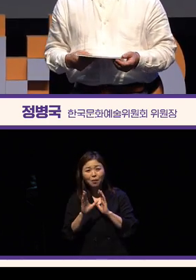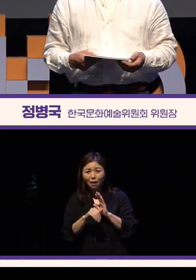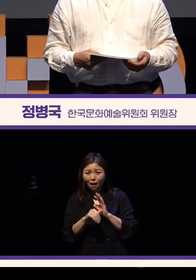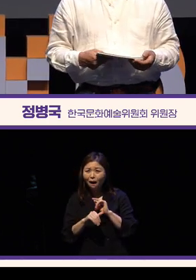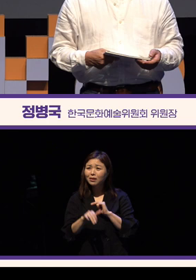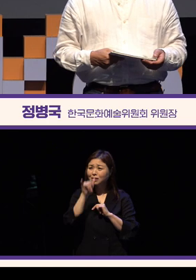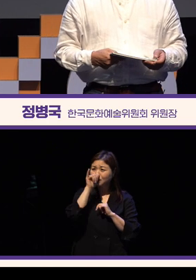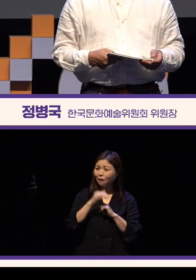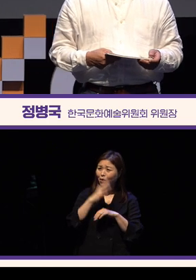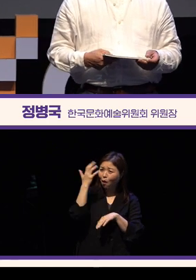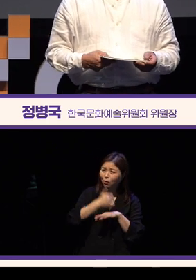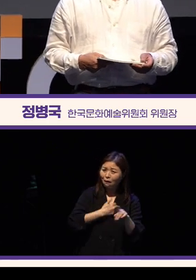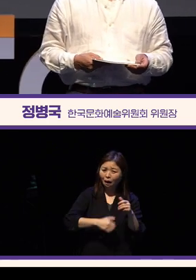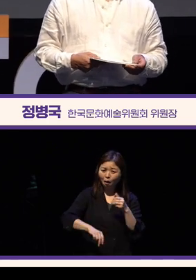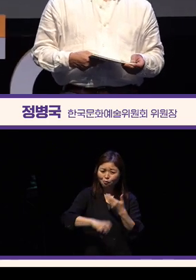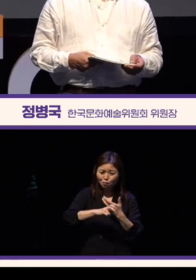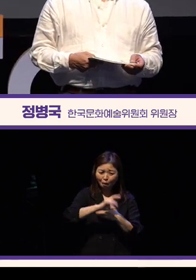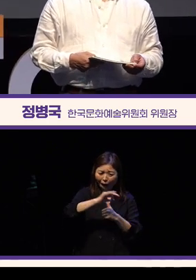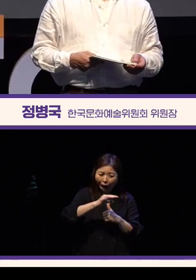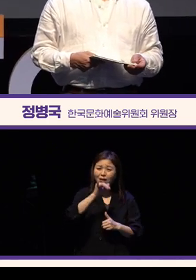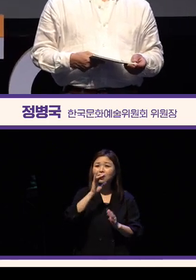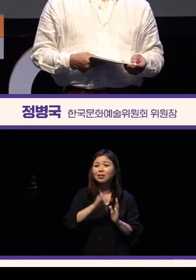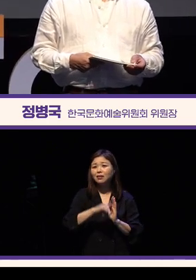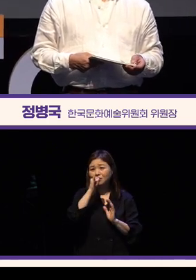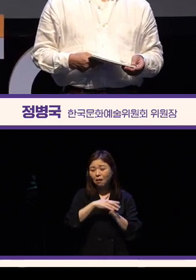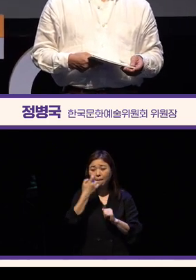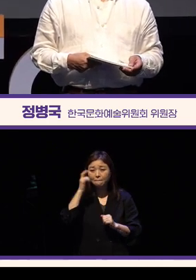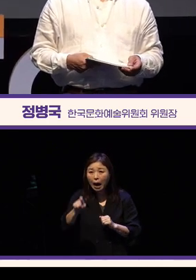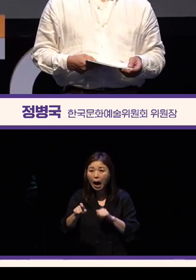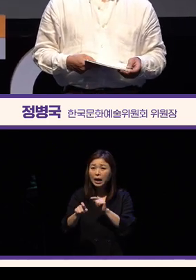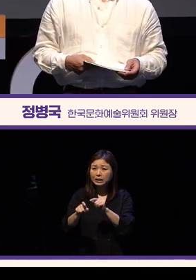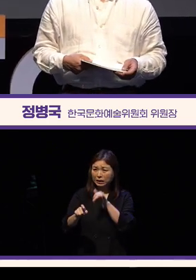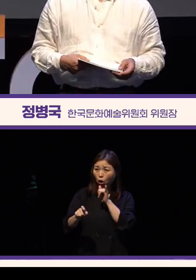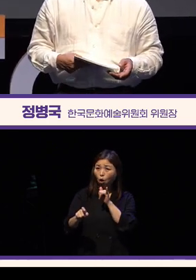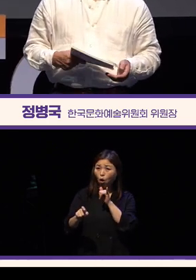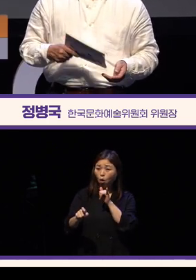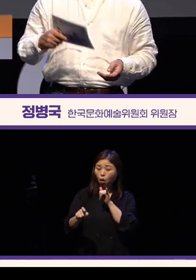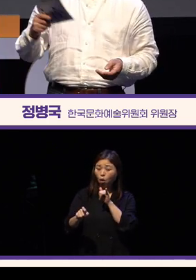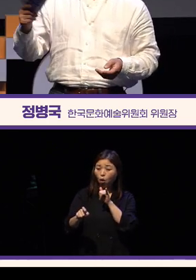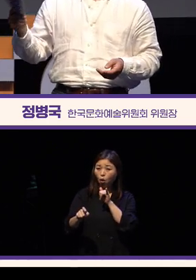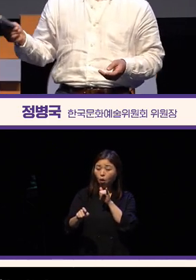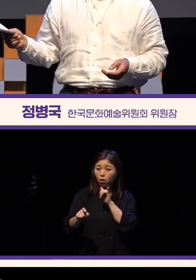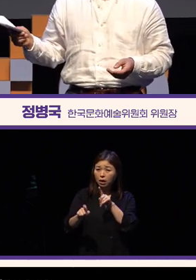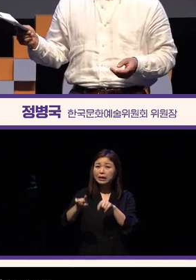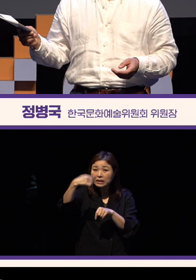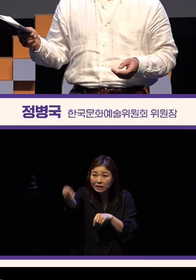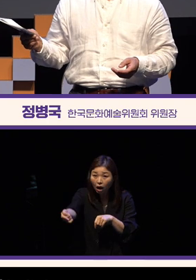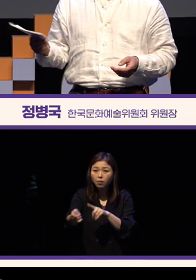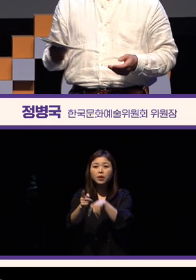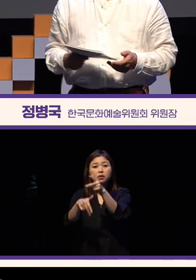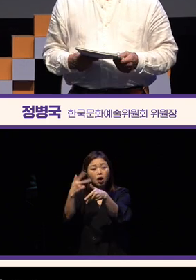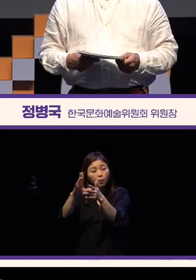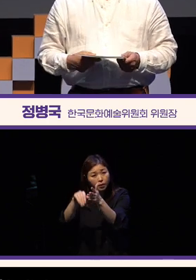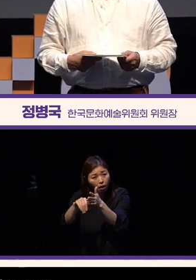해서 부정수급을 했음에도 불구하고 적발이 되어 있는데도 불구하고 다음번